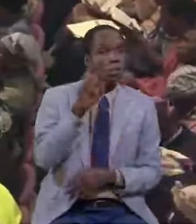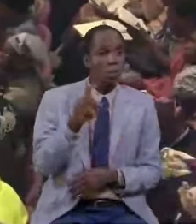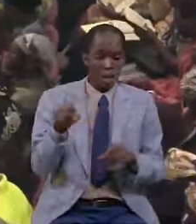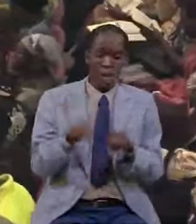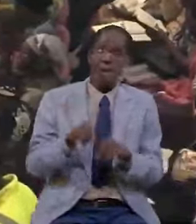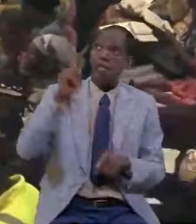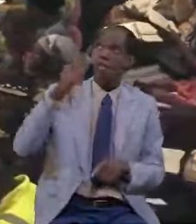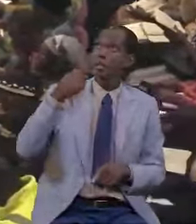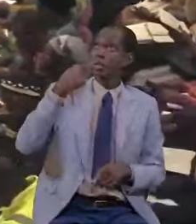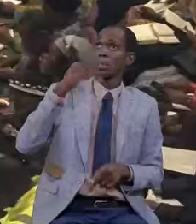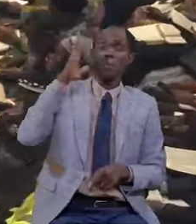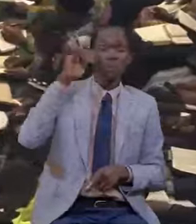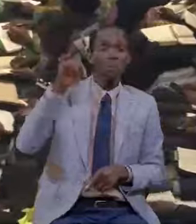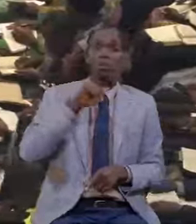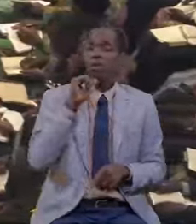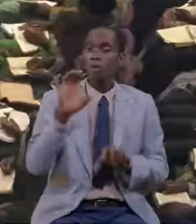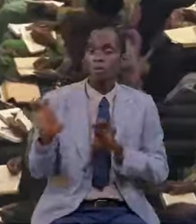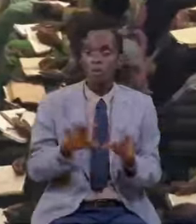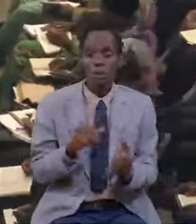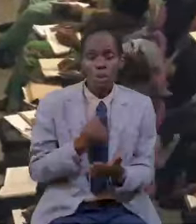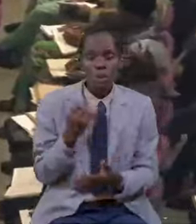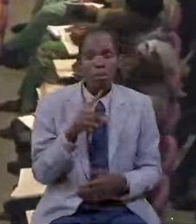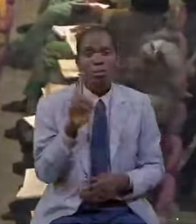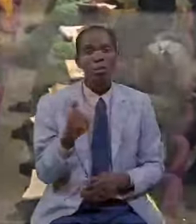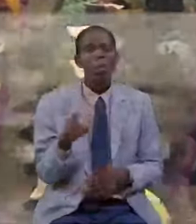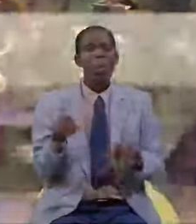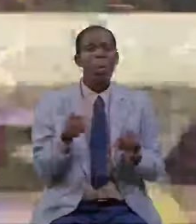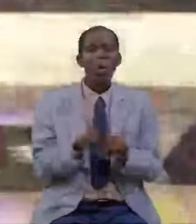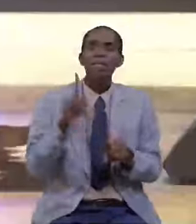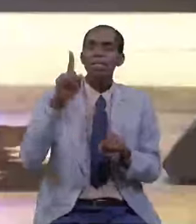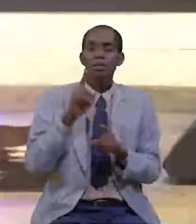ne l'exécutera-t-il pas?